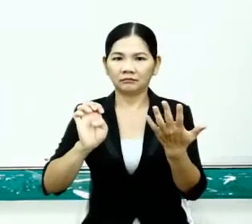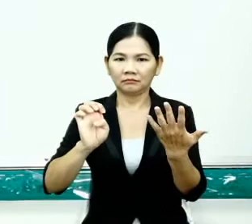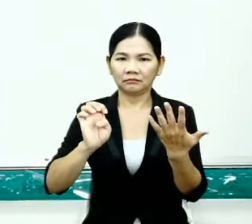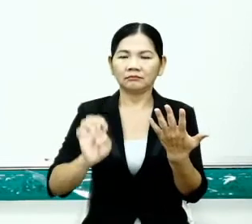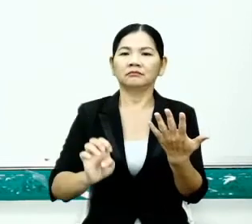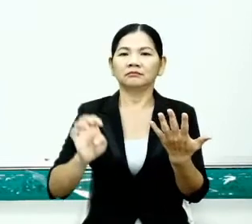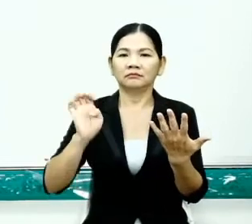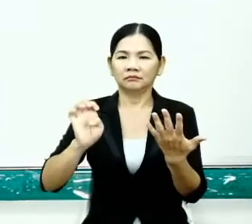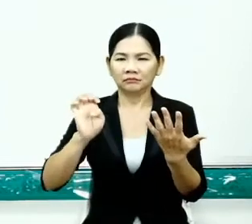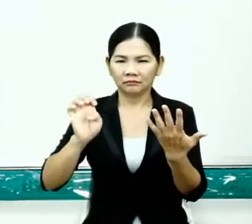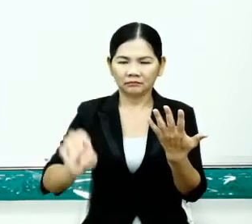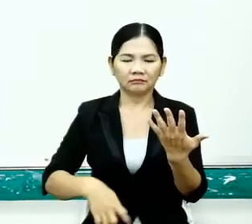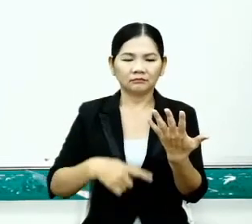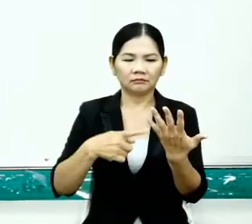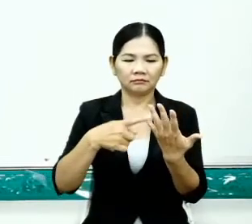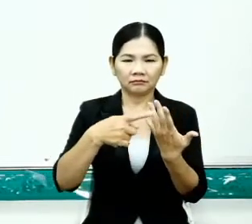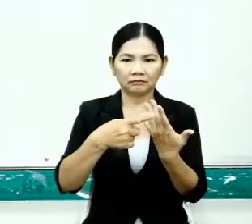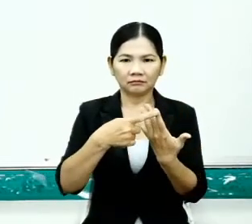ចោះ